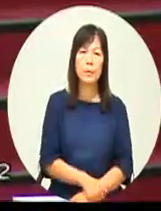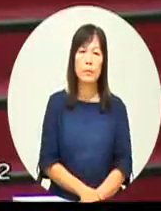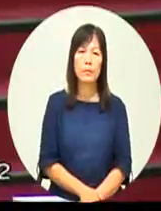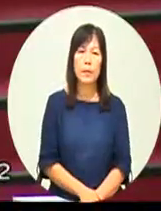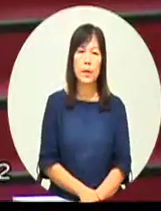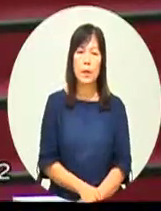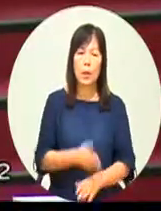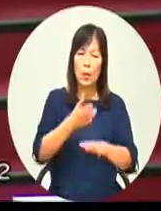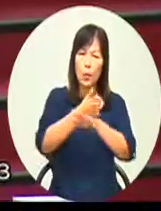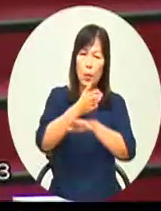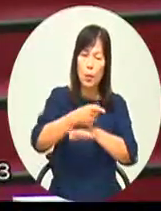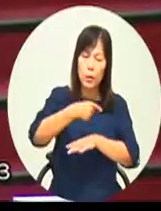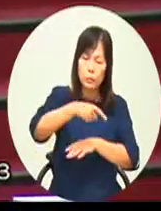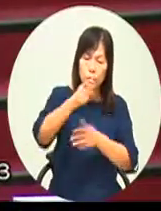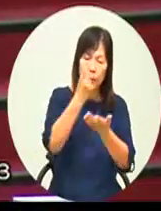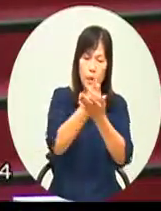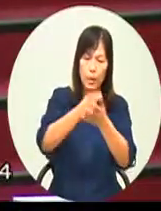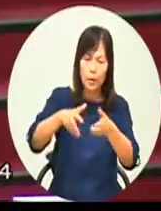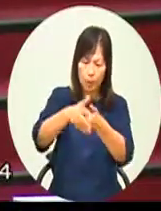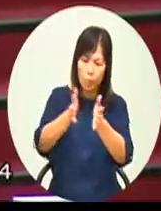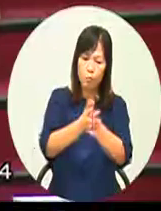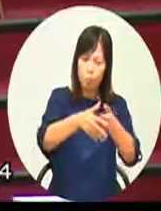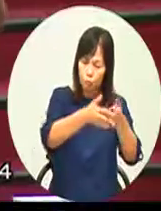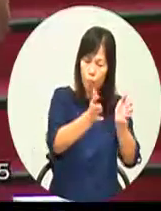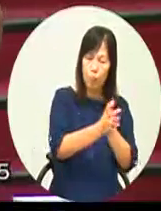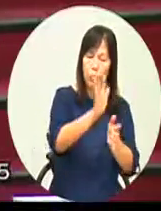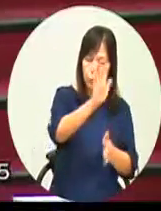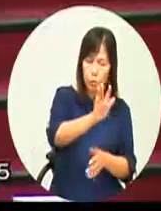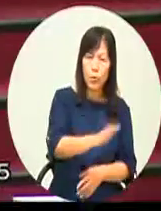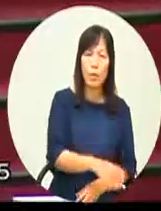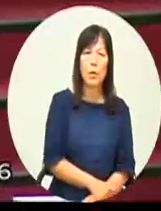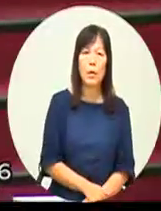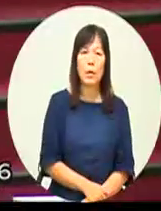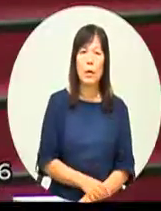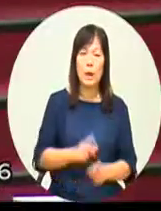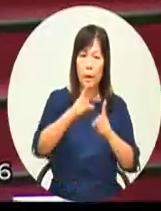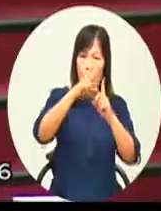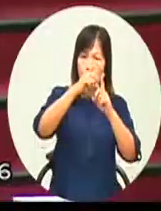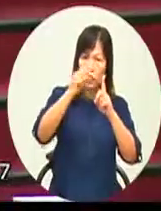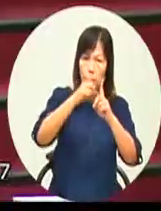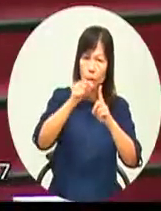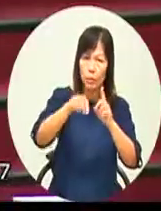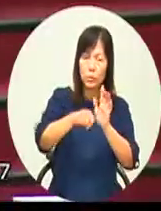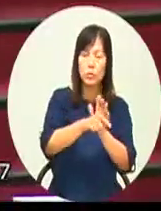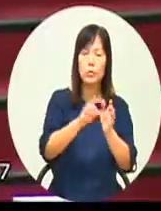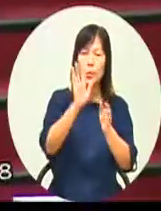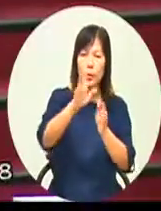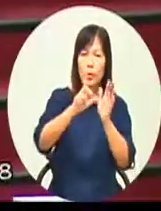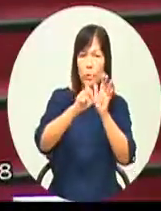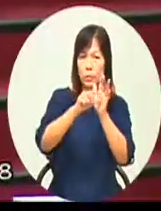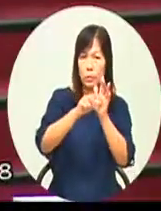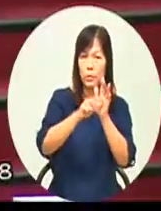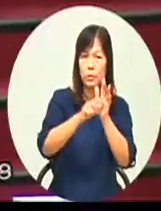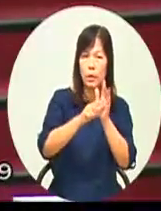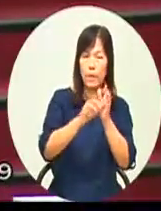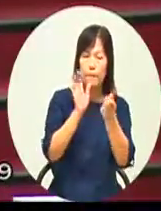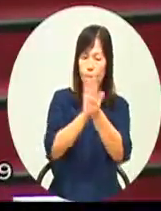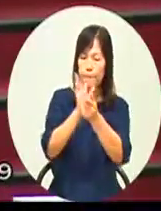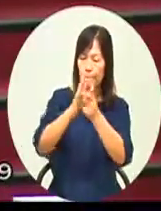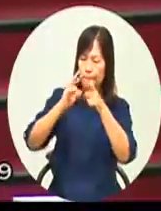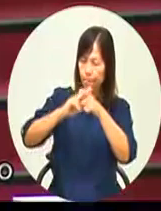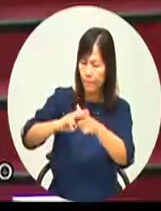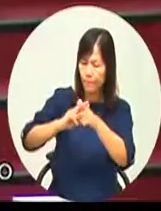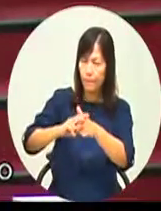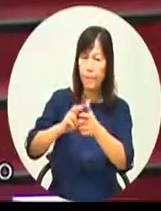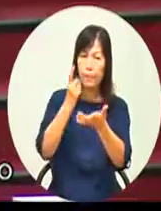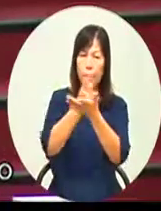过每一个部落的时候，那么导游呢就有机会来介绍